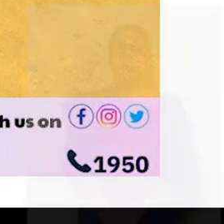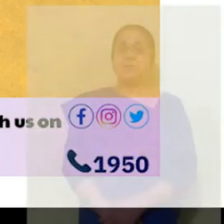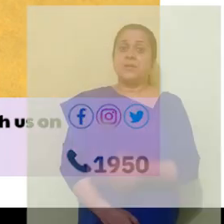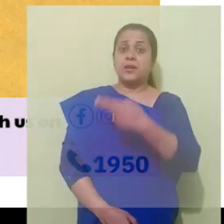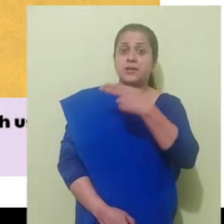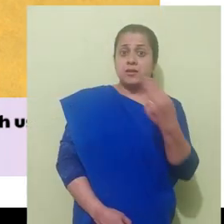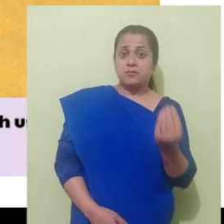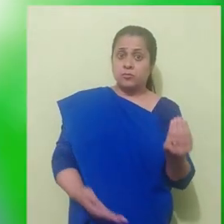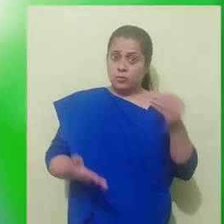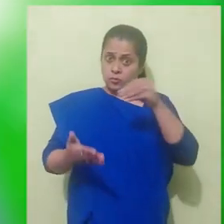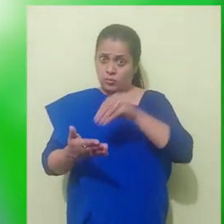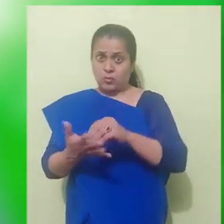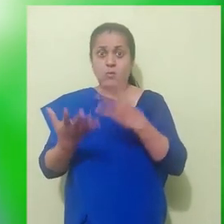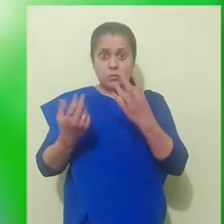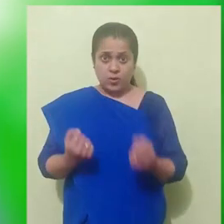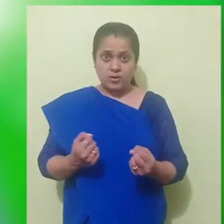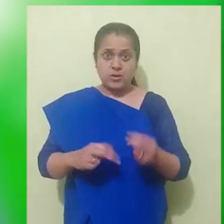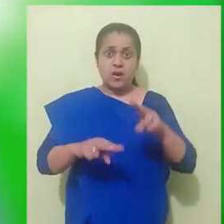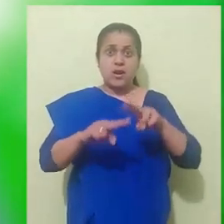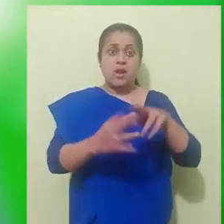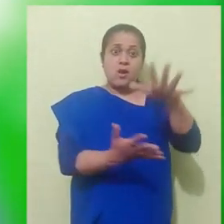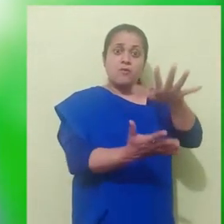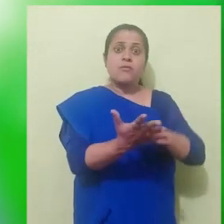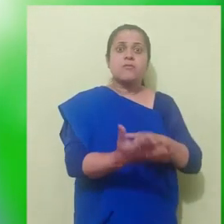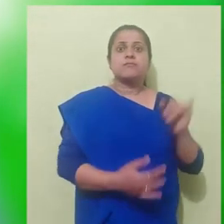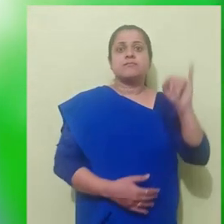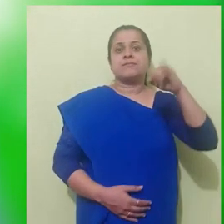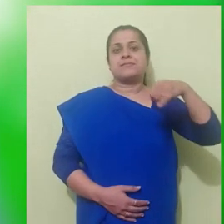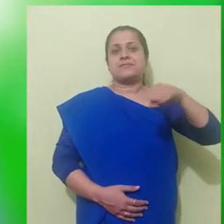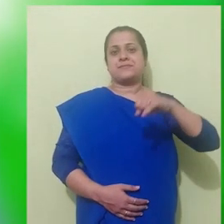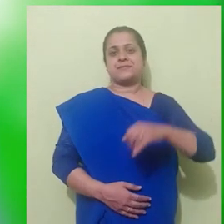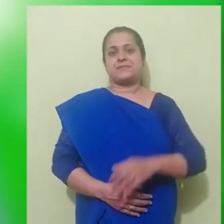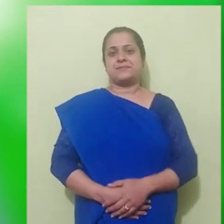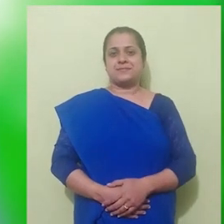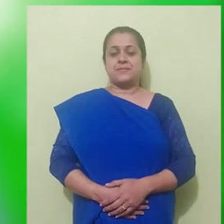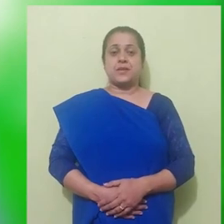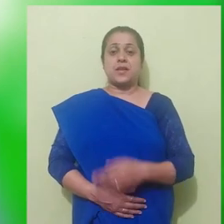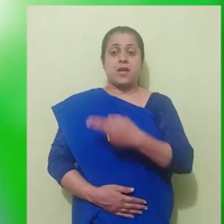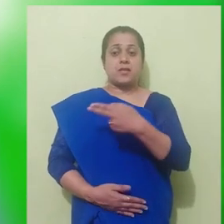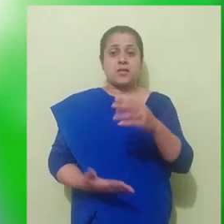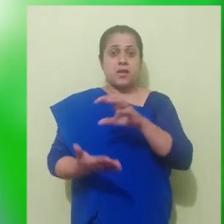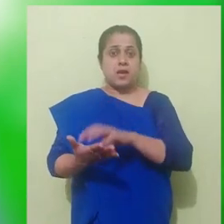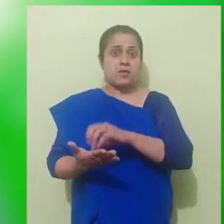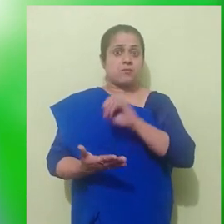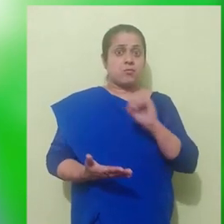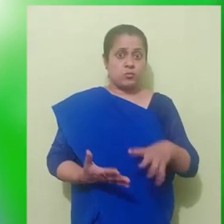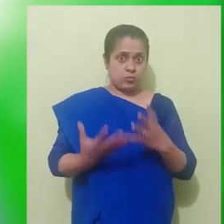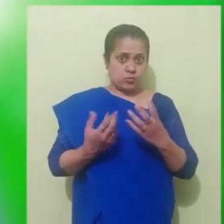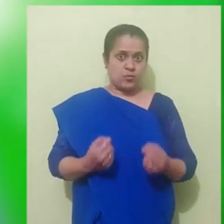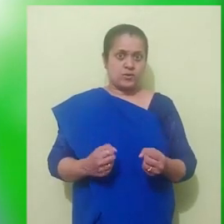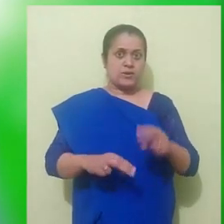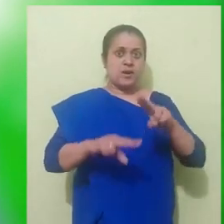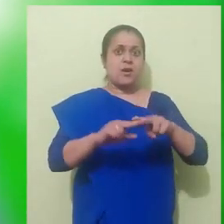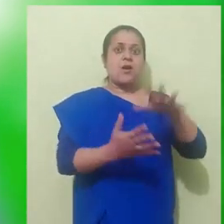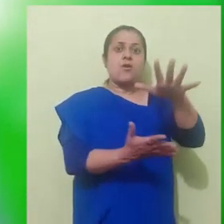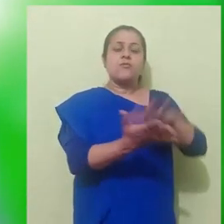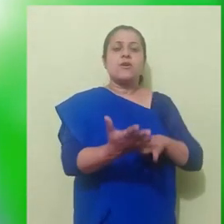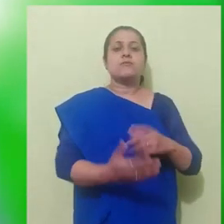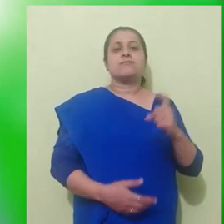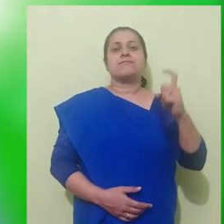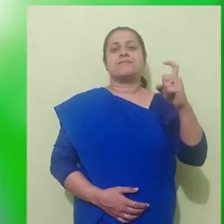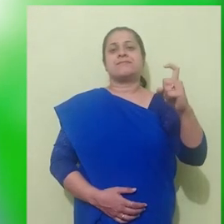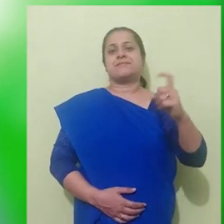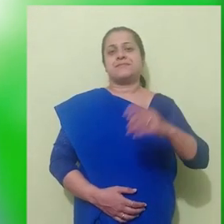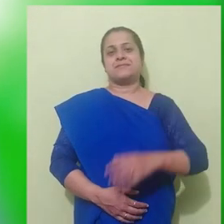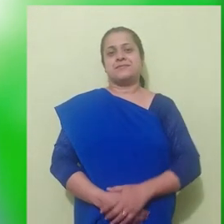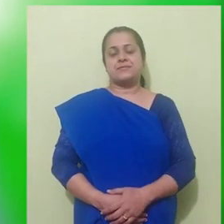नौ खाइची जाल्यार भॉम ख्रामंग सो कडची जाल्यार भॉम